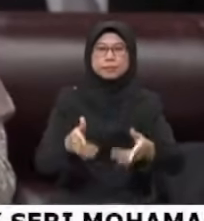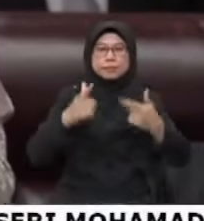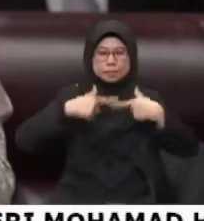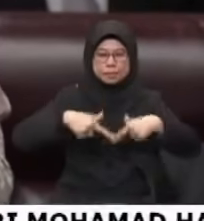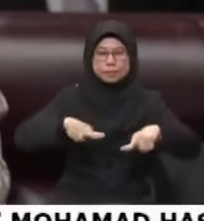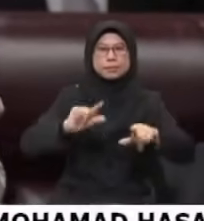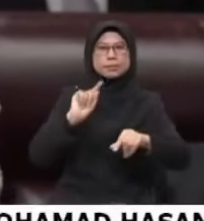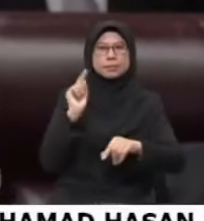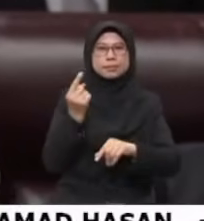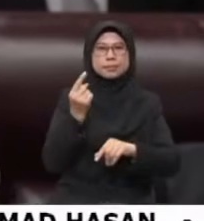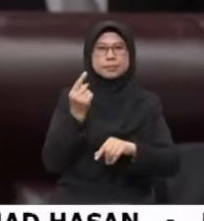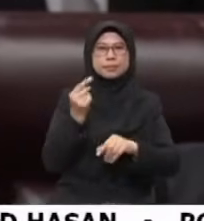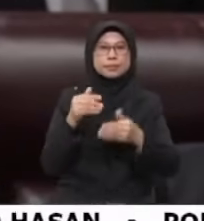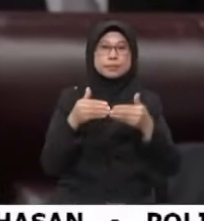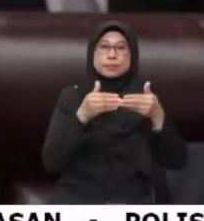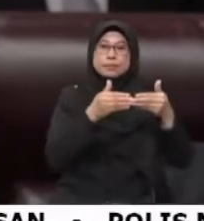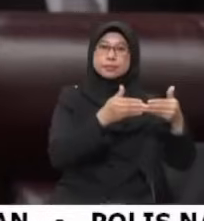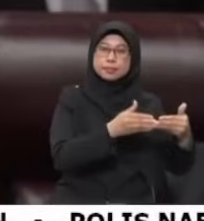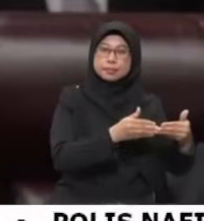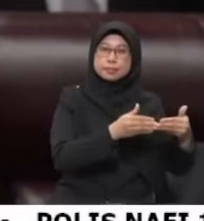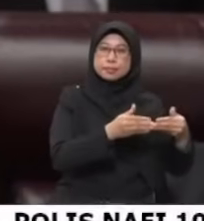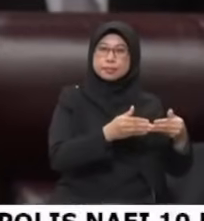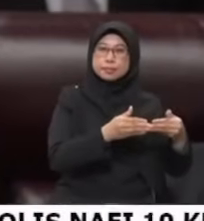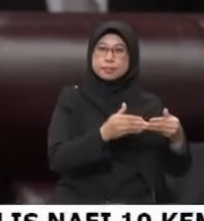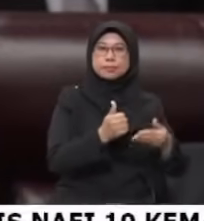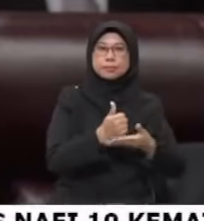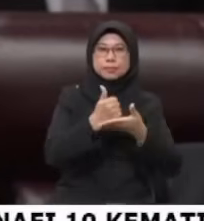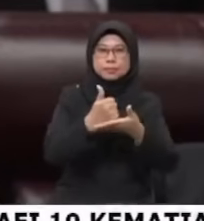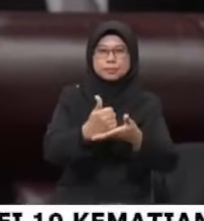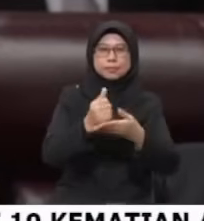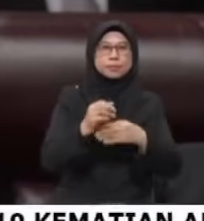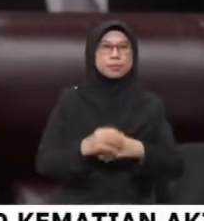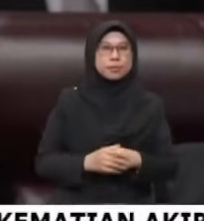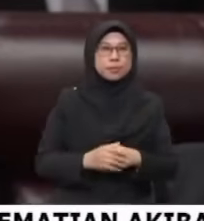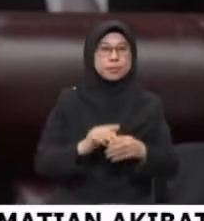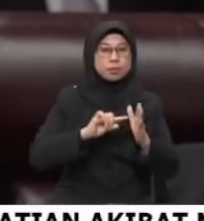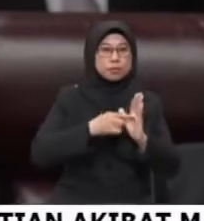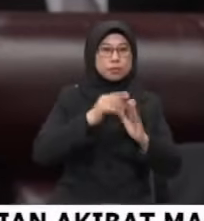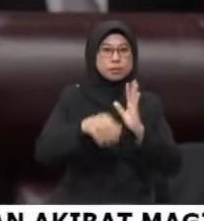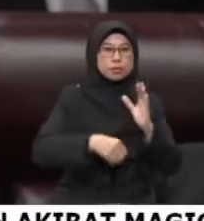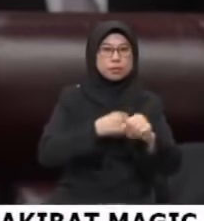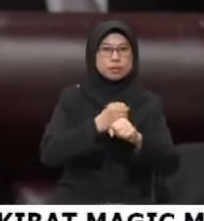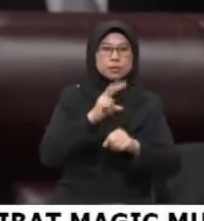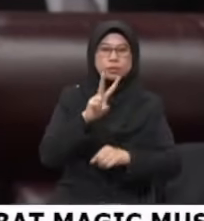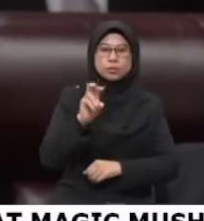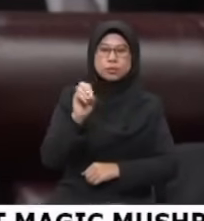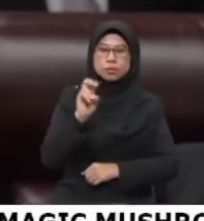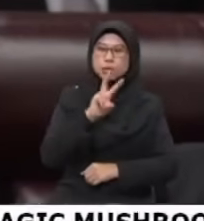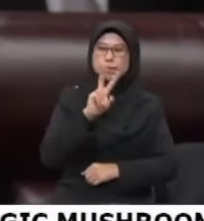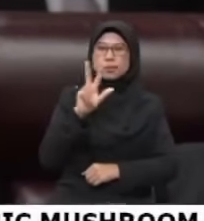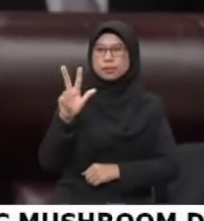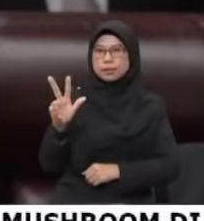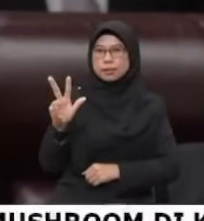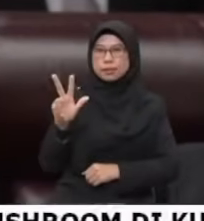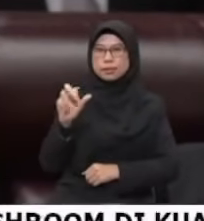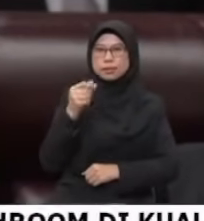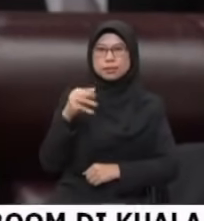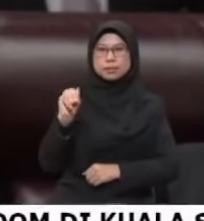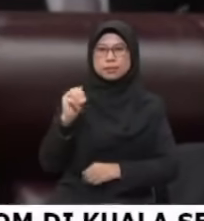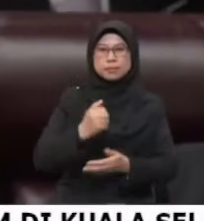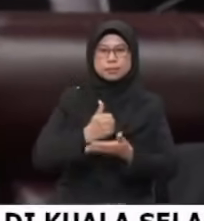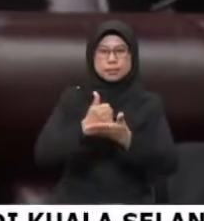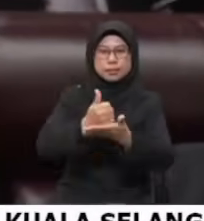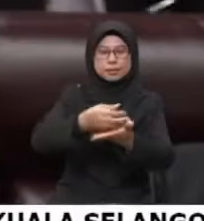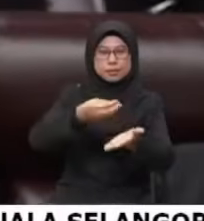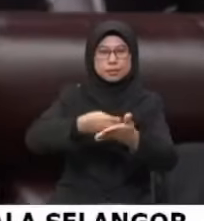saja diteruskan pemberian tersebut dan mulai tahun 2023 skim bantuan